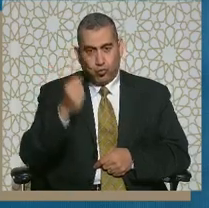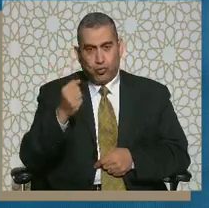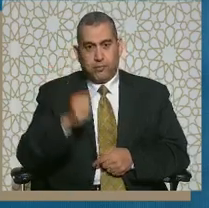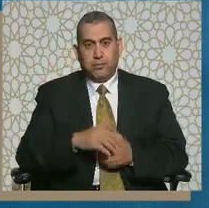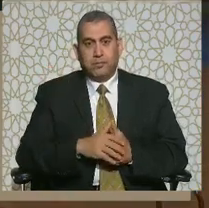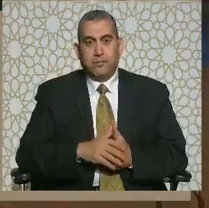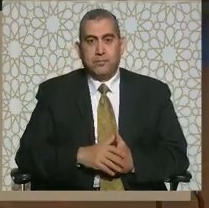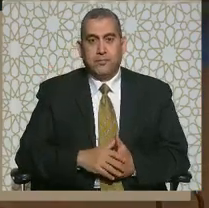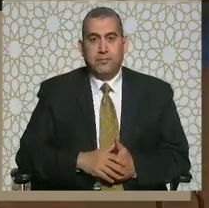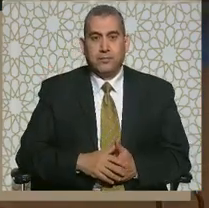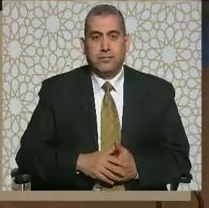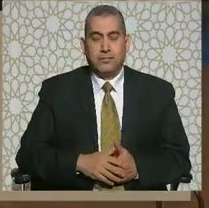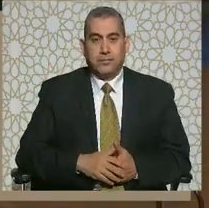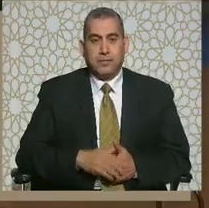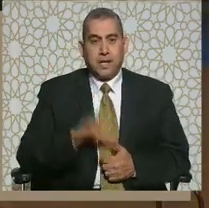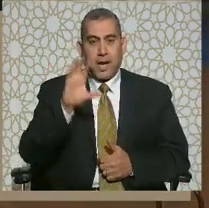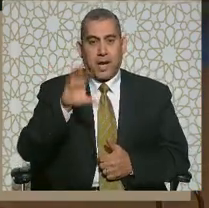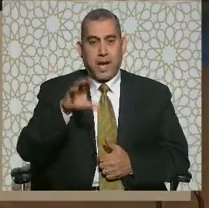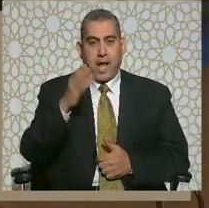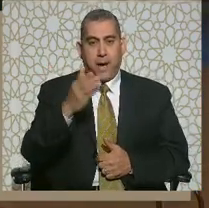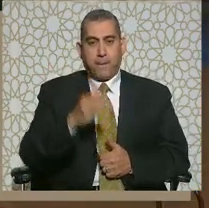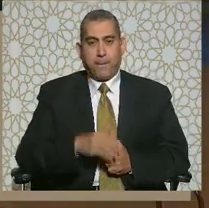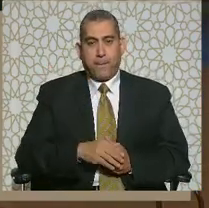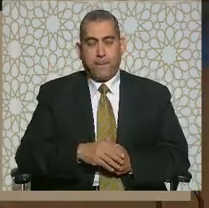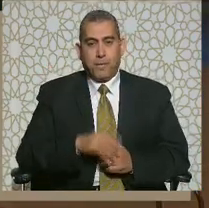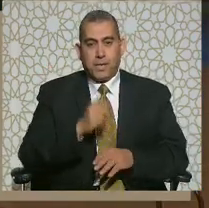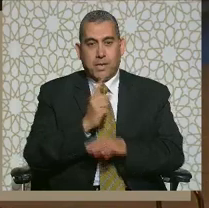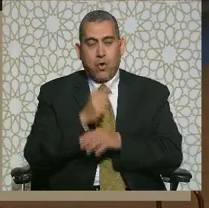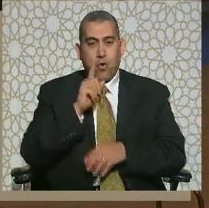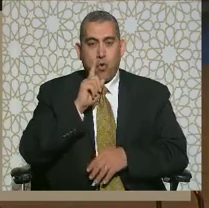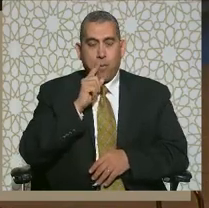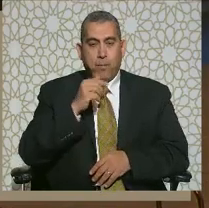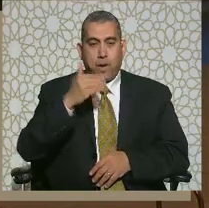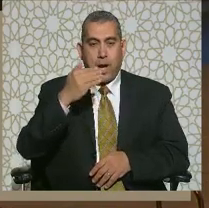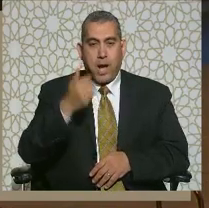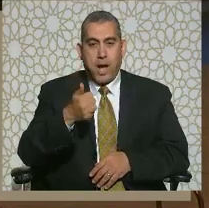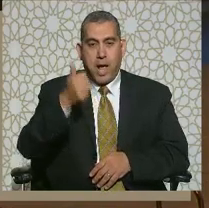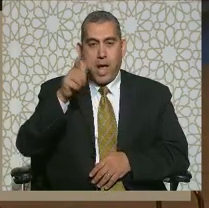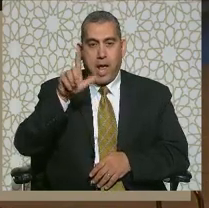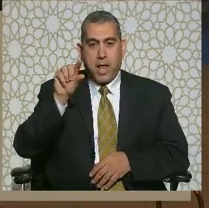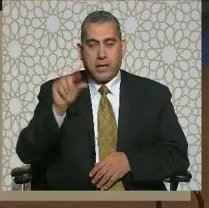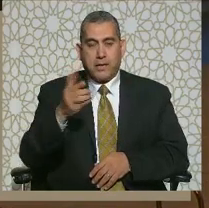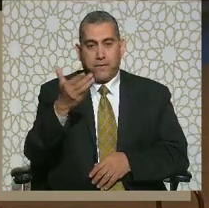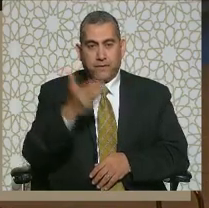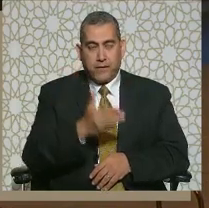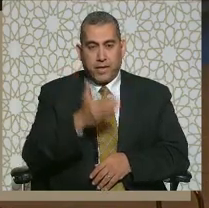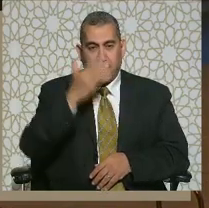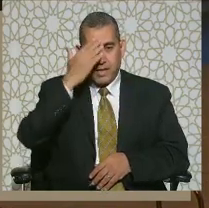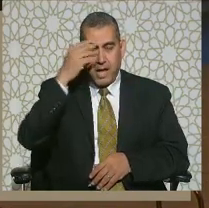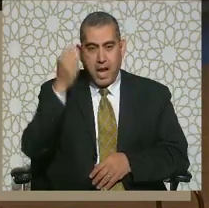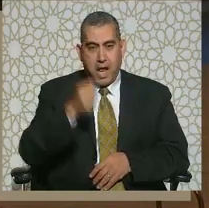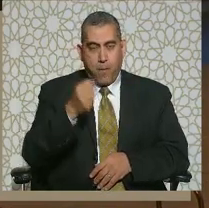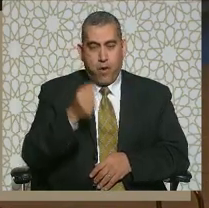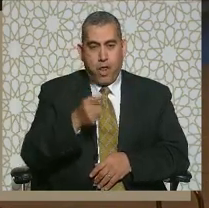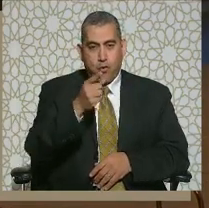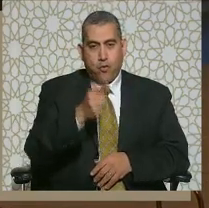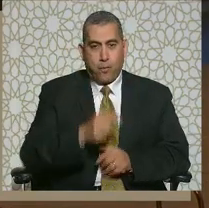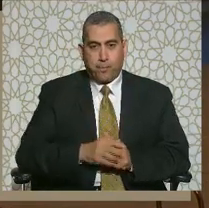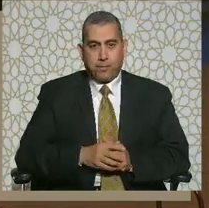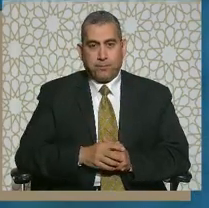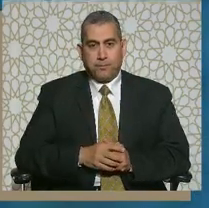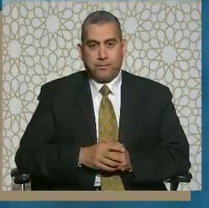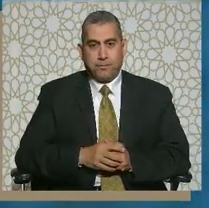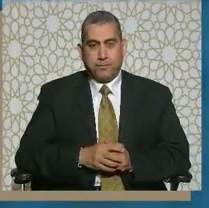فندم نعم السيده ام خالد تتفضل ايوه يا فندم سلام عليكم وعليكم السلام ورحمه الله